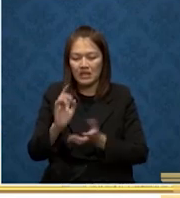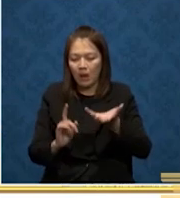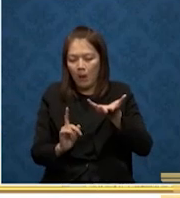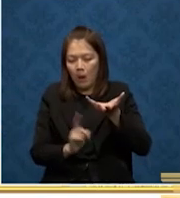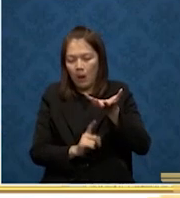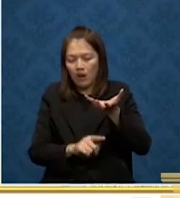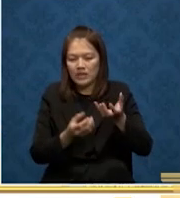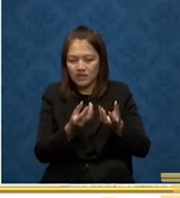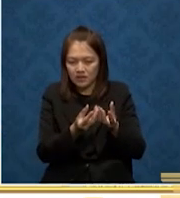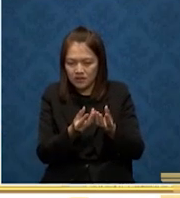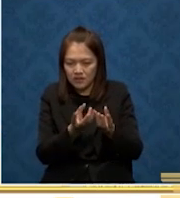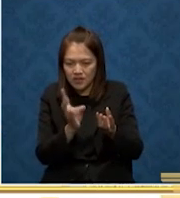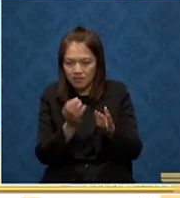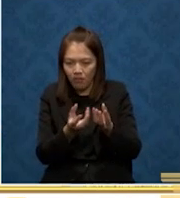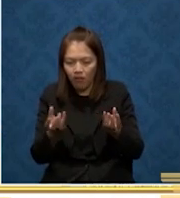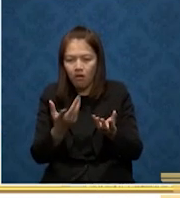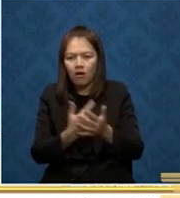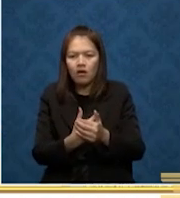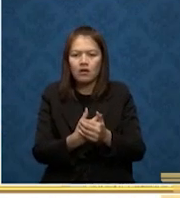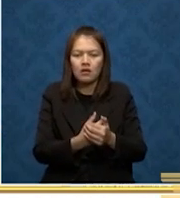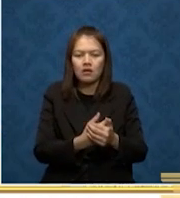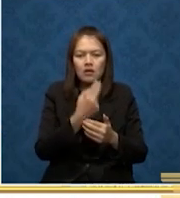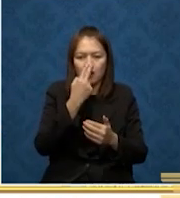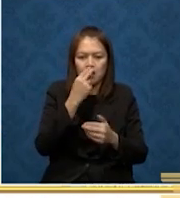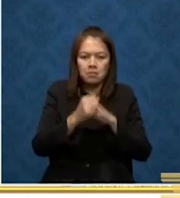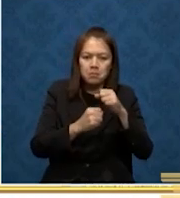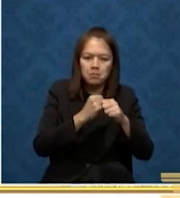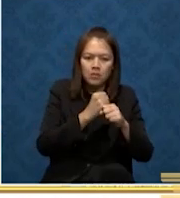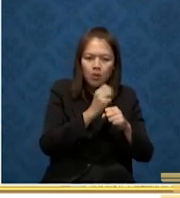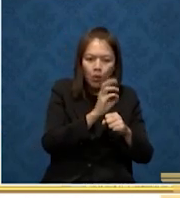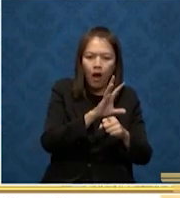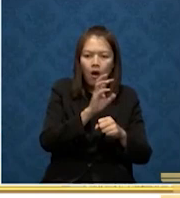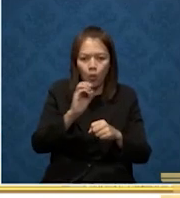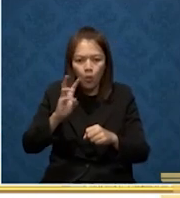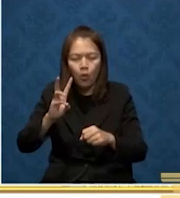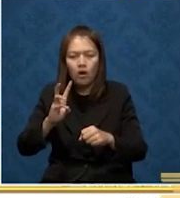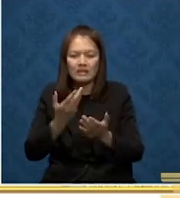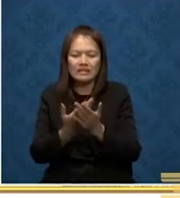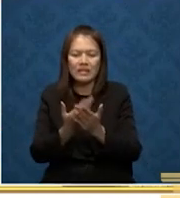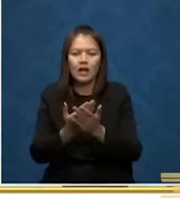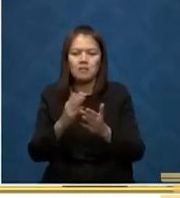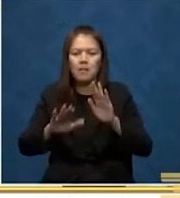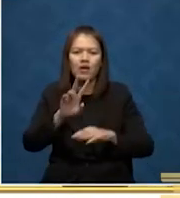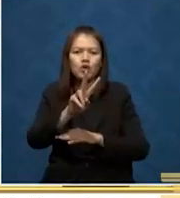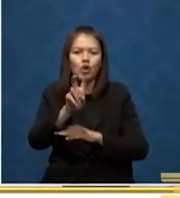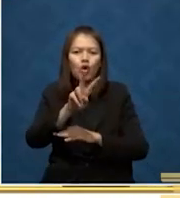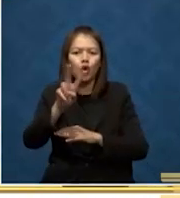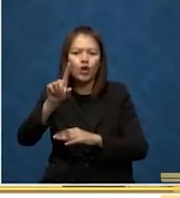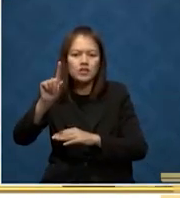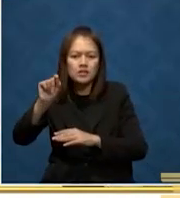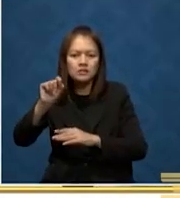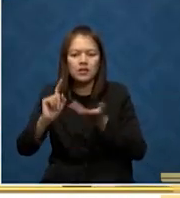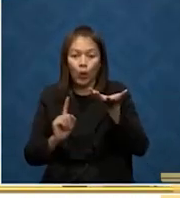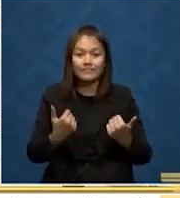65 ทัวา 65 ถึงมี66 นะครัราคาอยู่ที่ 200 ถึง 220 บาท